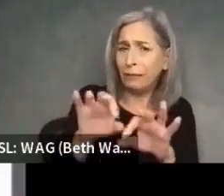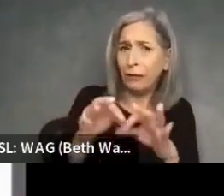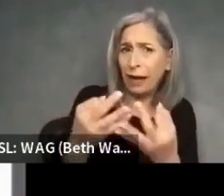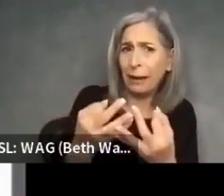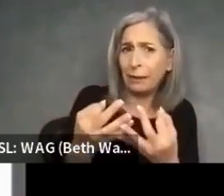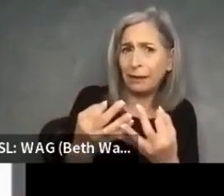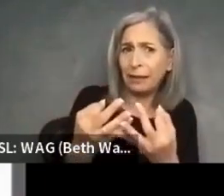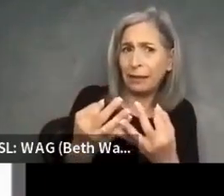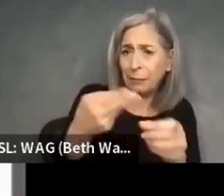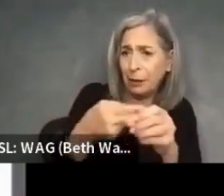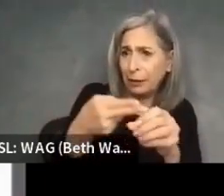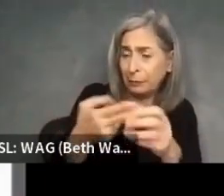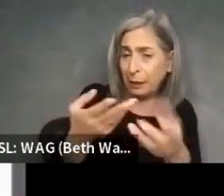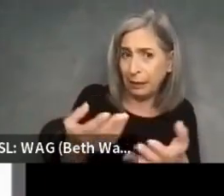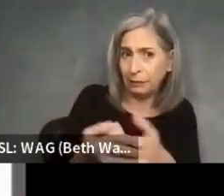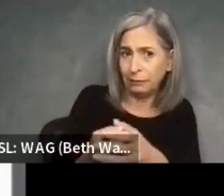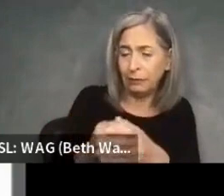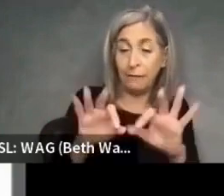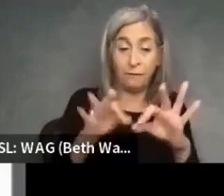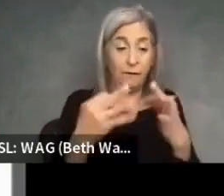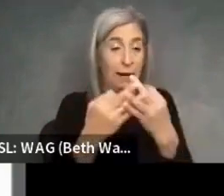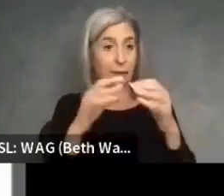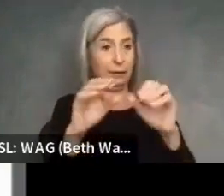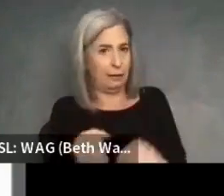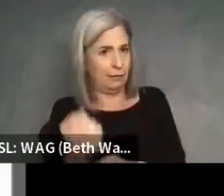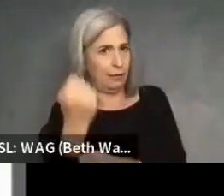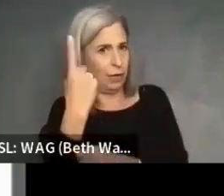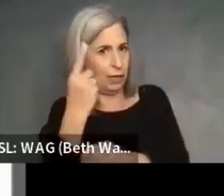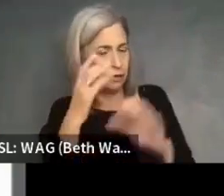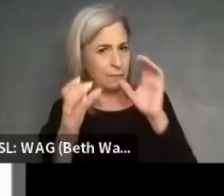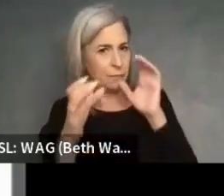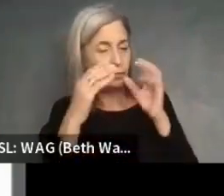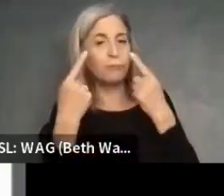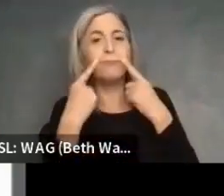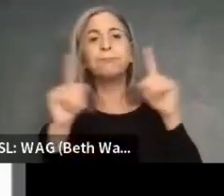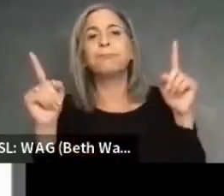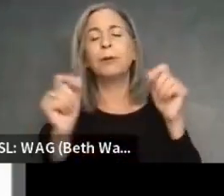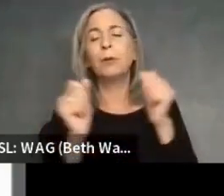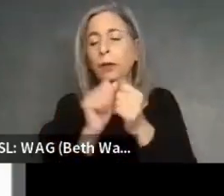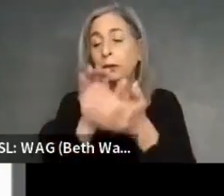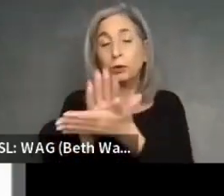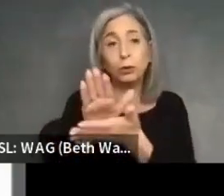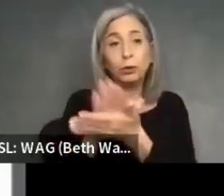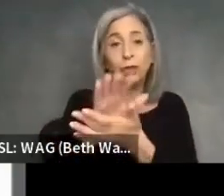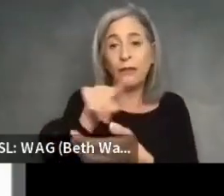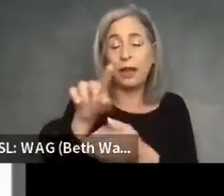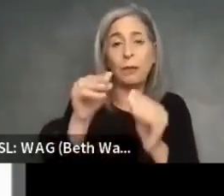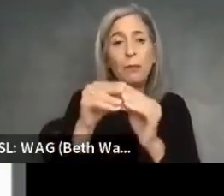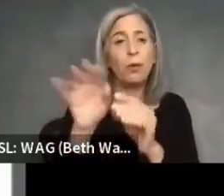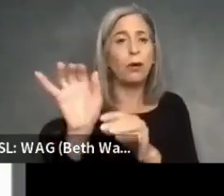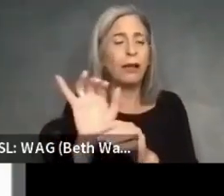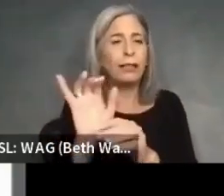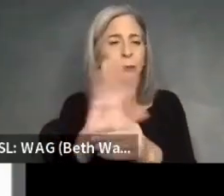你为什么需要获取语言翻译呢？因为沟通是家庭